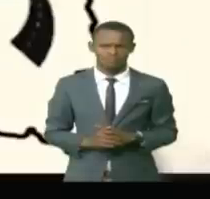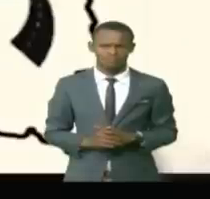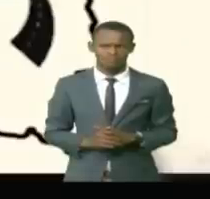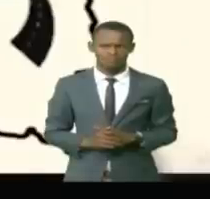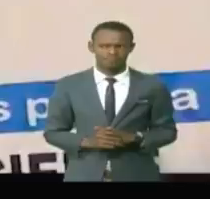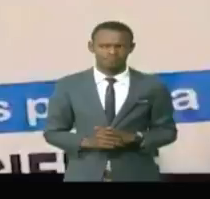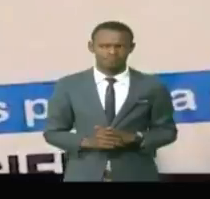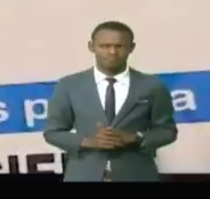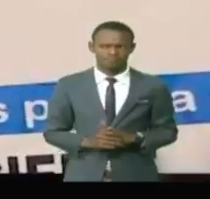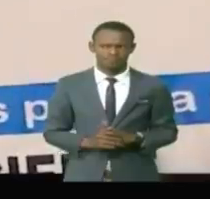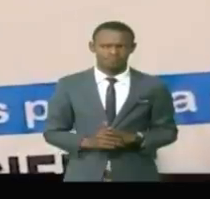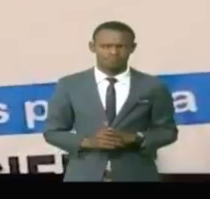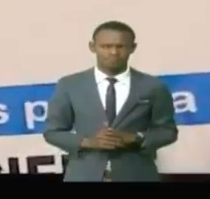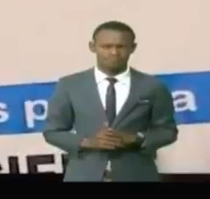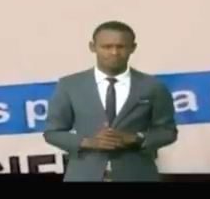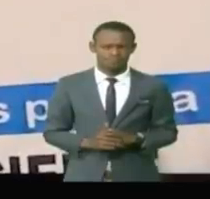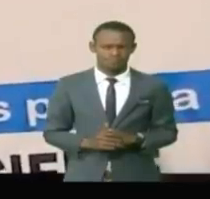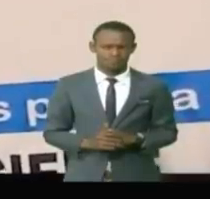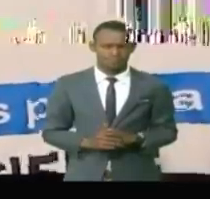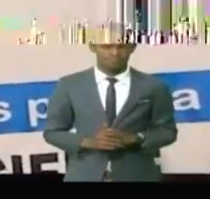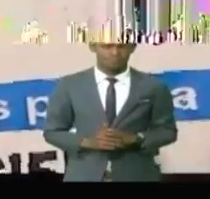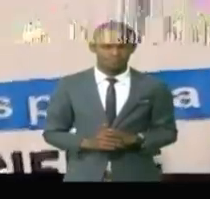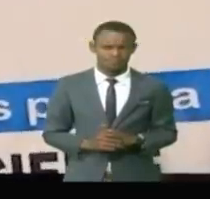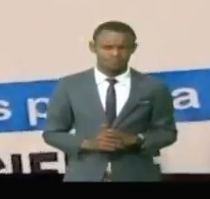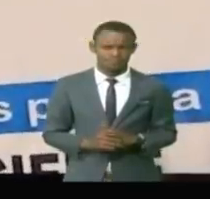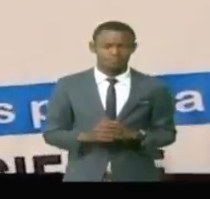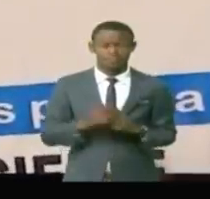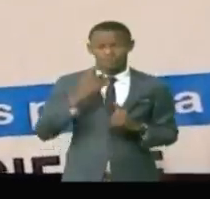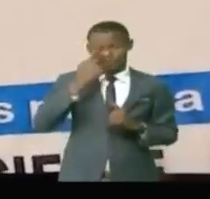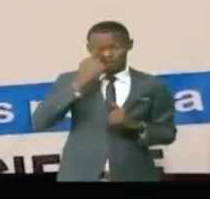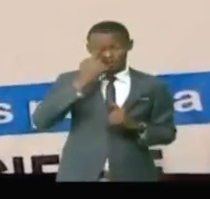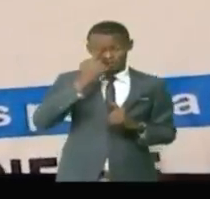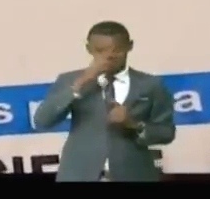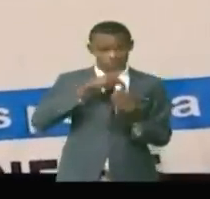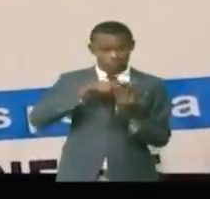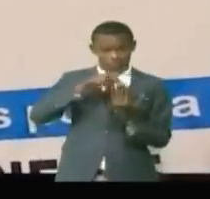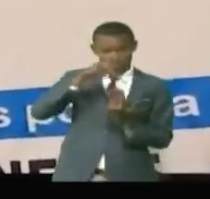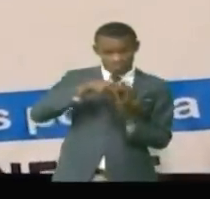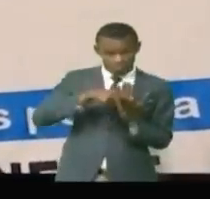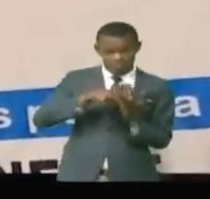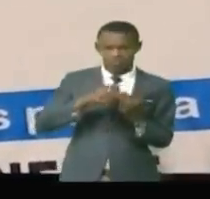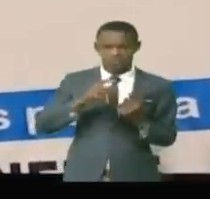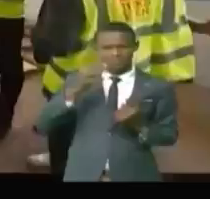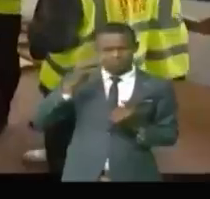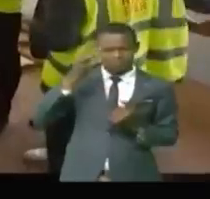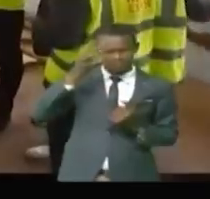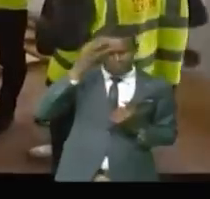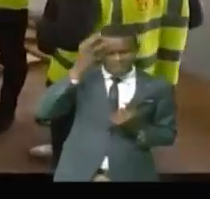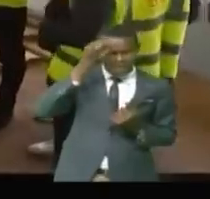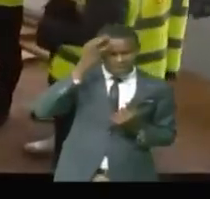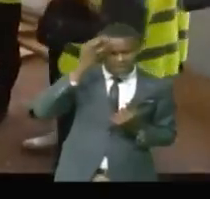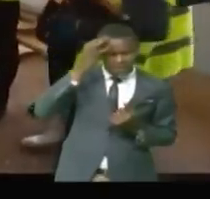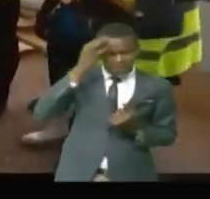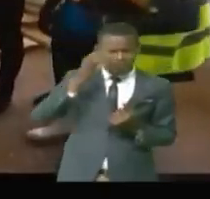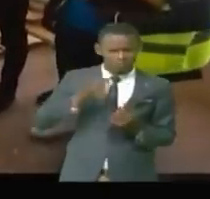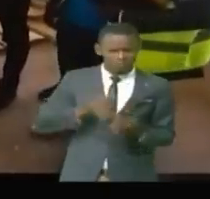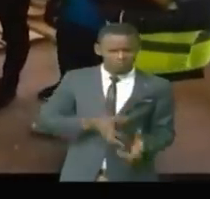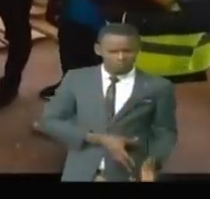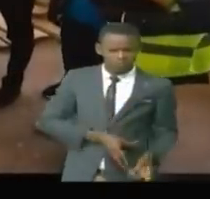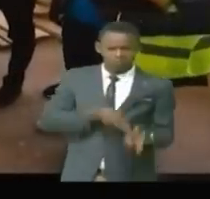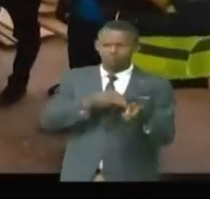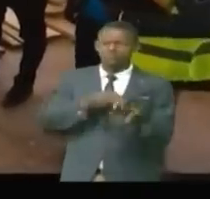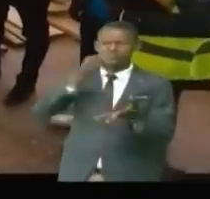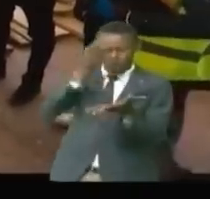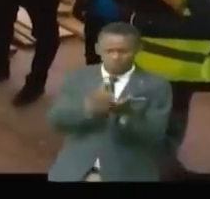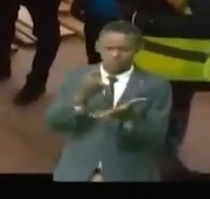du programme de désarmement, démobilisation et relèvement communautaire et stabilisation PDDRCS, avec l'appui financier du